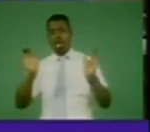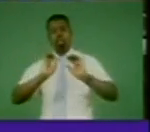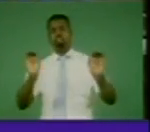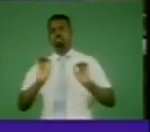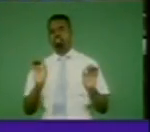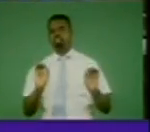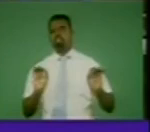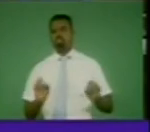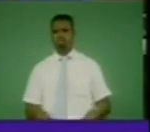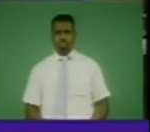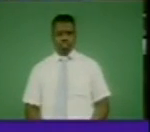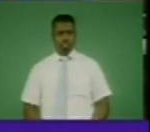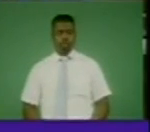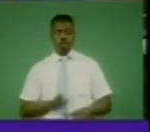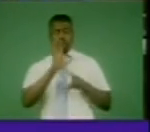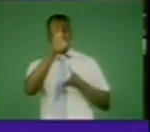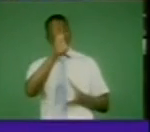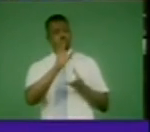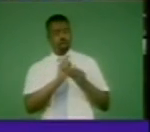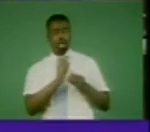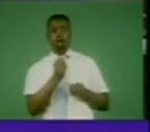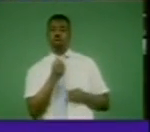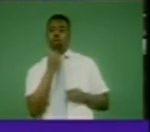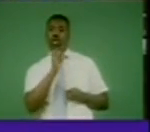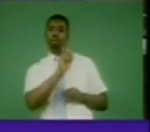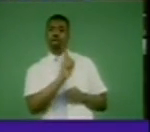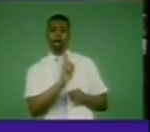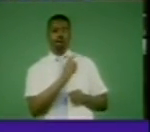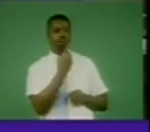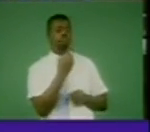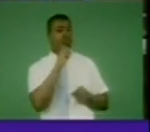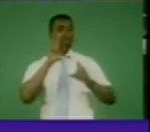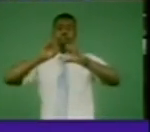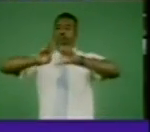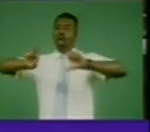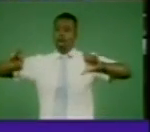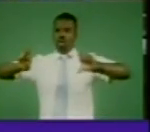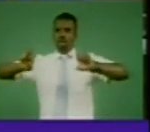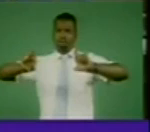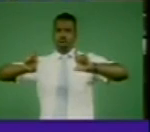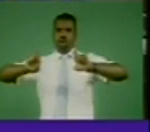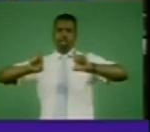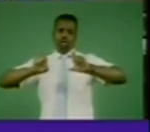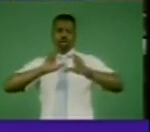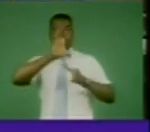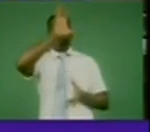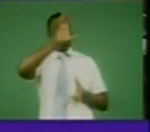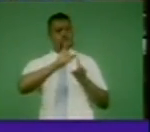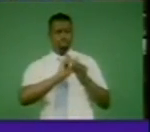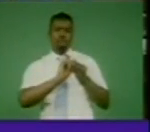Jumla ya kura za hapana ilikuwa ni kura moja kwenye kila ibara isipokuwa ibara 73 ilikuwa ina kura 2. Jumla ya kura za